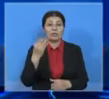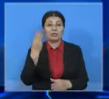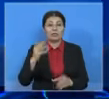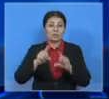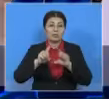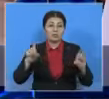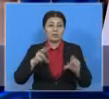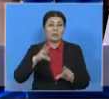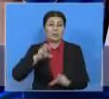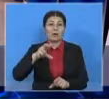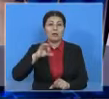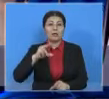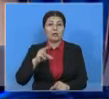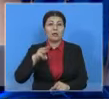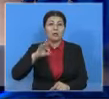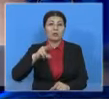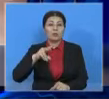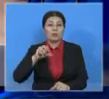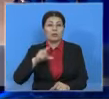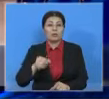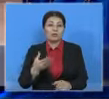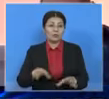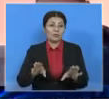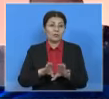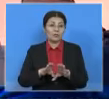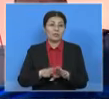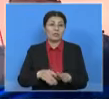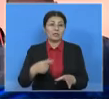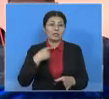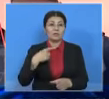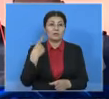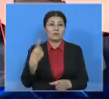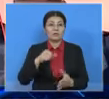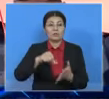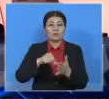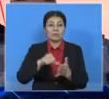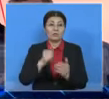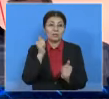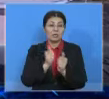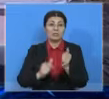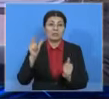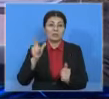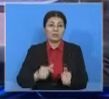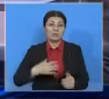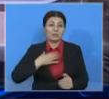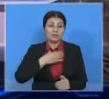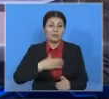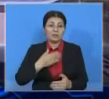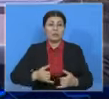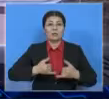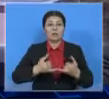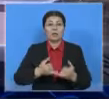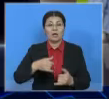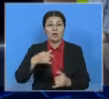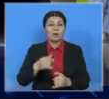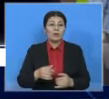школы Малик Тулиген. К слову, он тоже голосует впервые и считает участие каждого гражданина очень важным для будущего